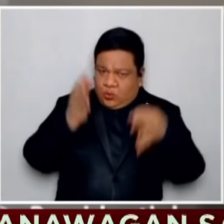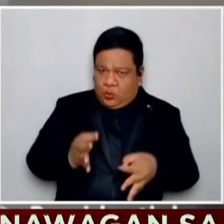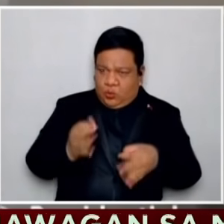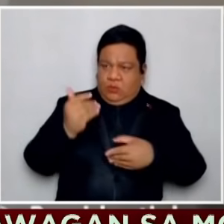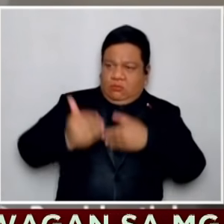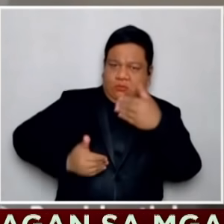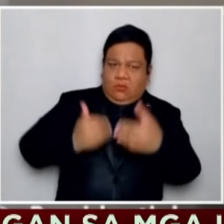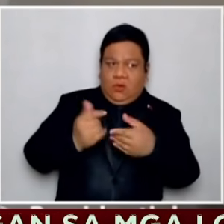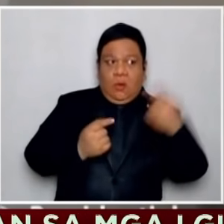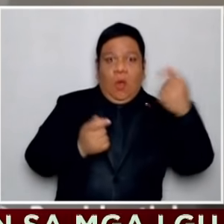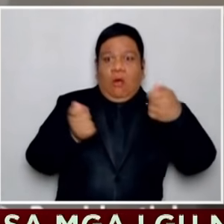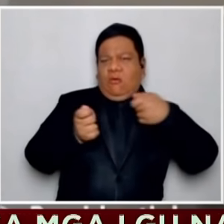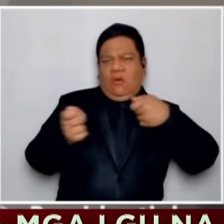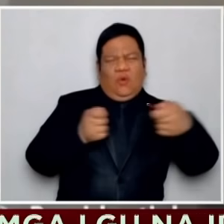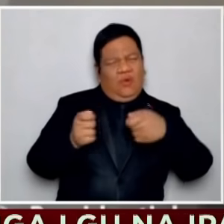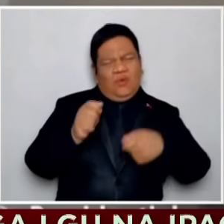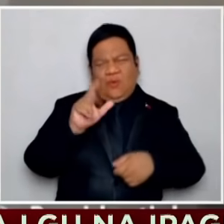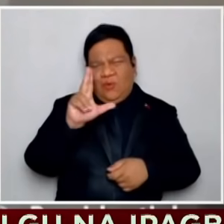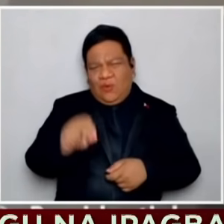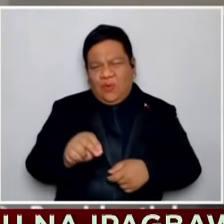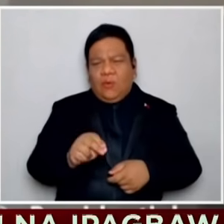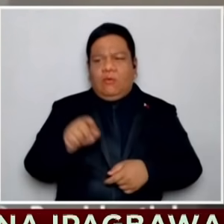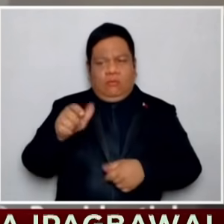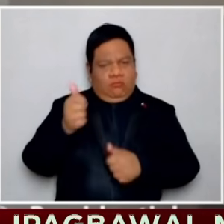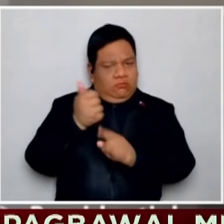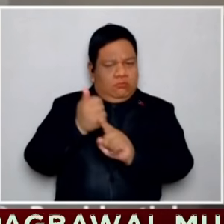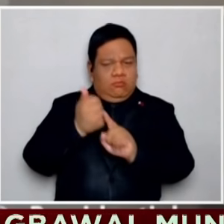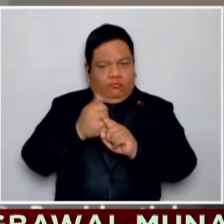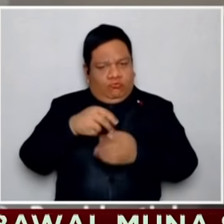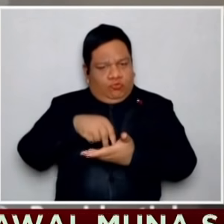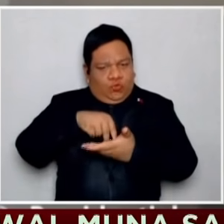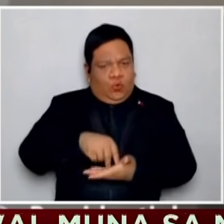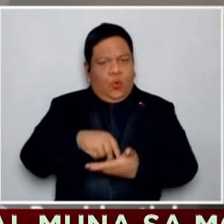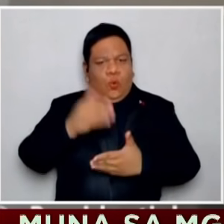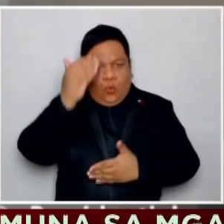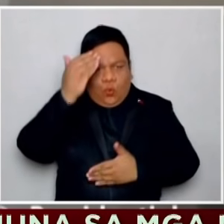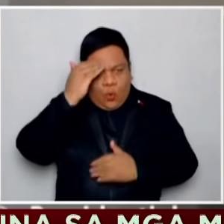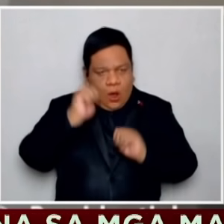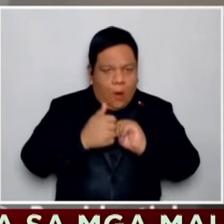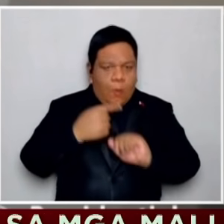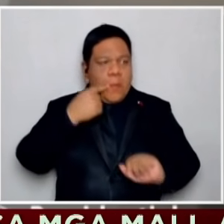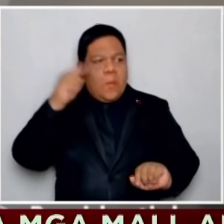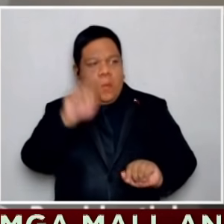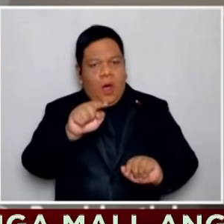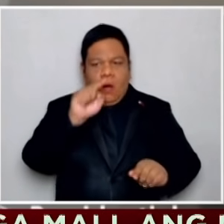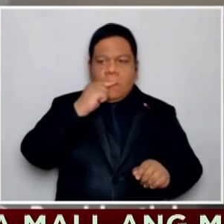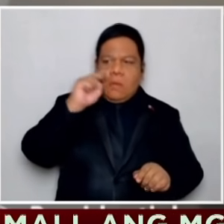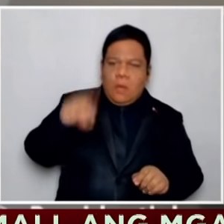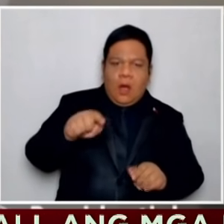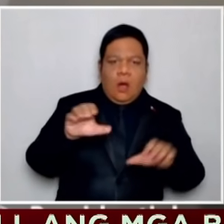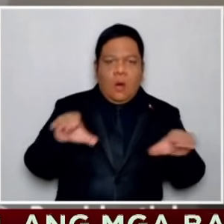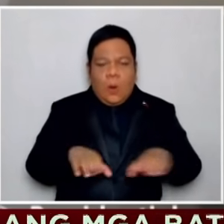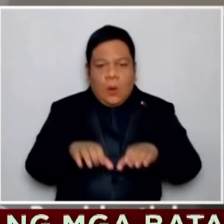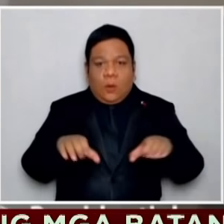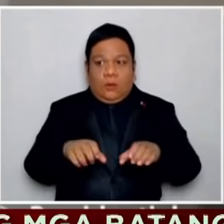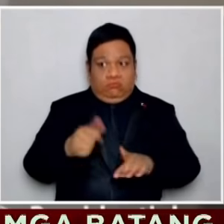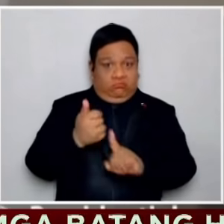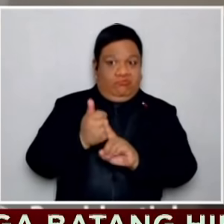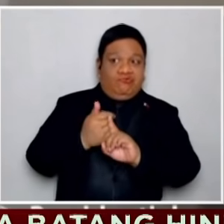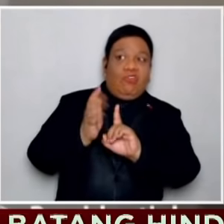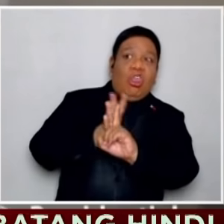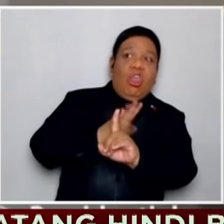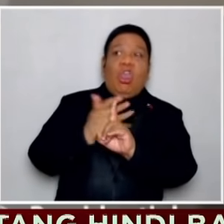has always been firm in his directives to us working for him, and is not as easily swayed